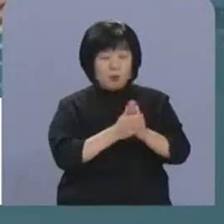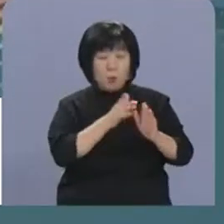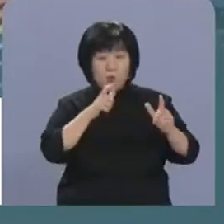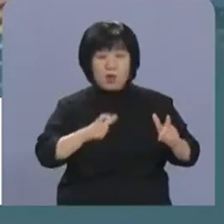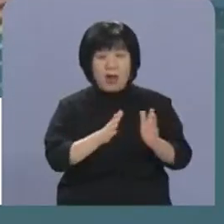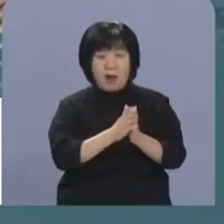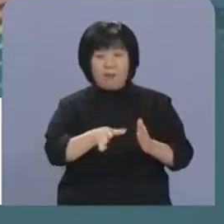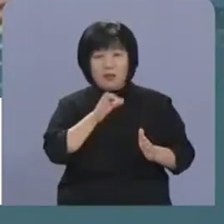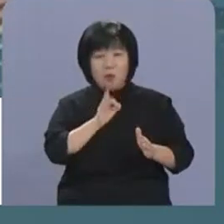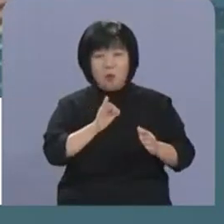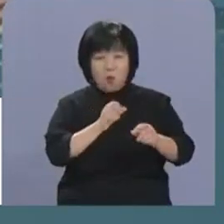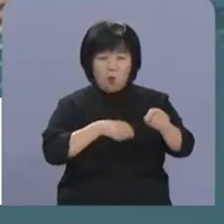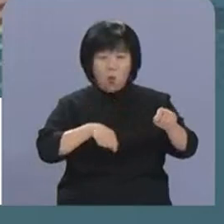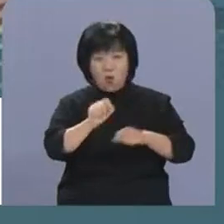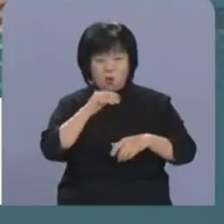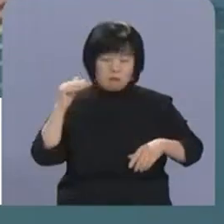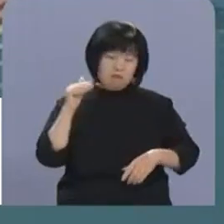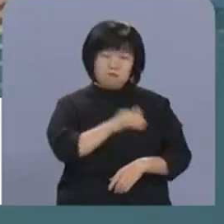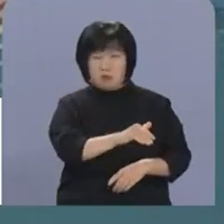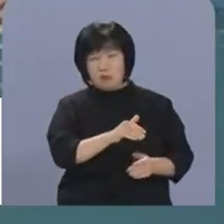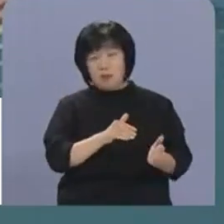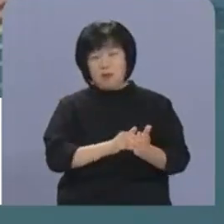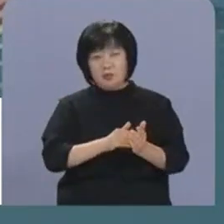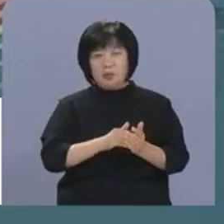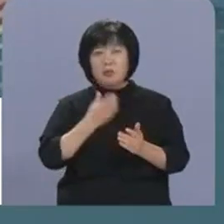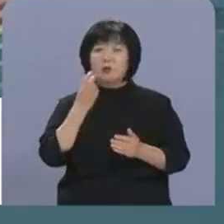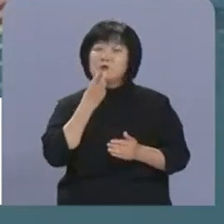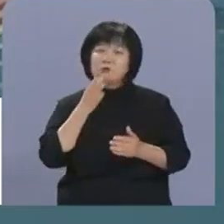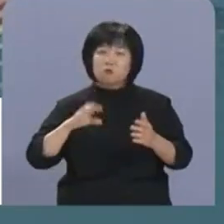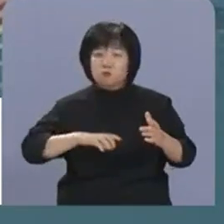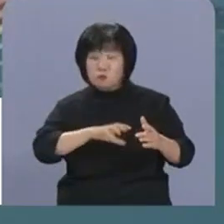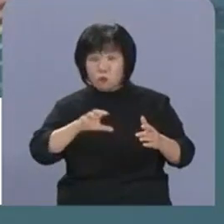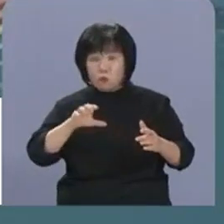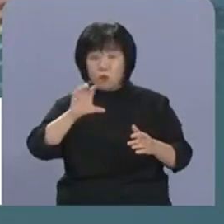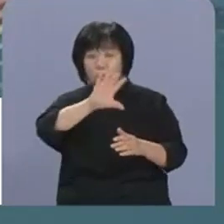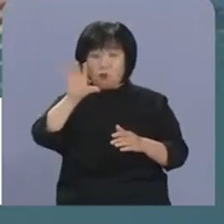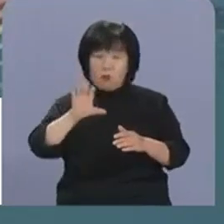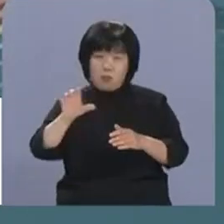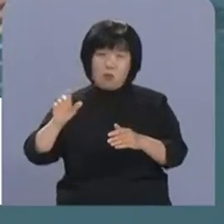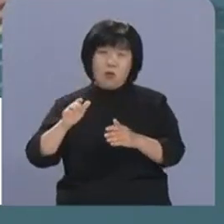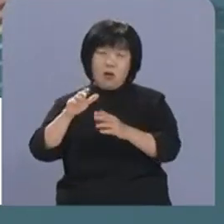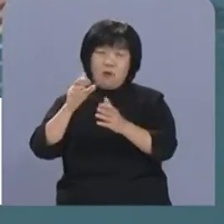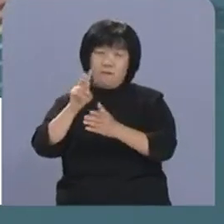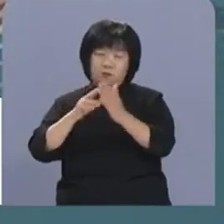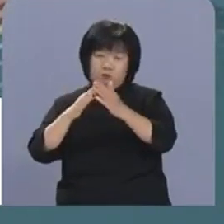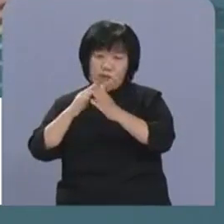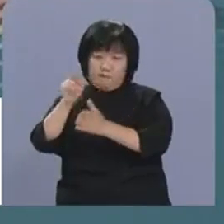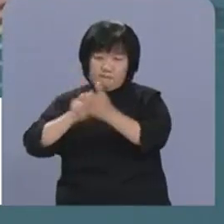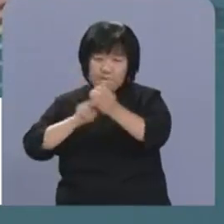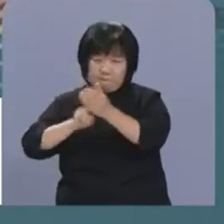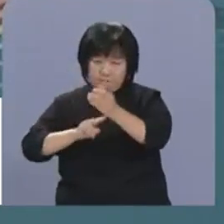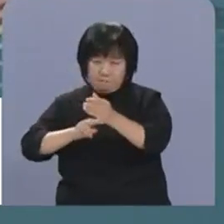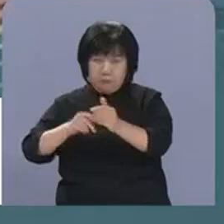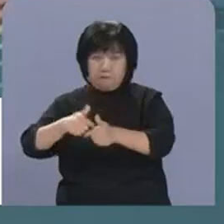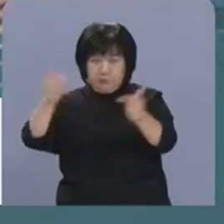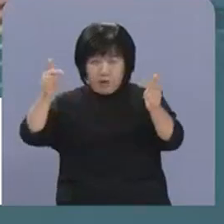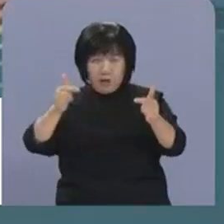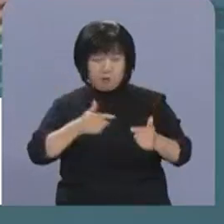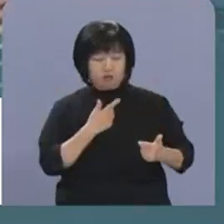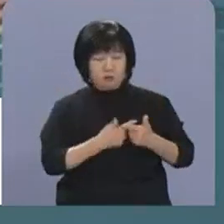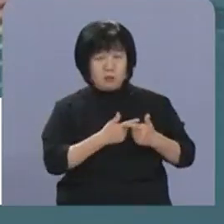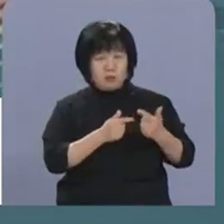아파트 가격은 오히려 크게 떨어졌는데요 수도권 주택시장이 빠르게 거래가 늘고 있는 것과는 달리 부산은 내년